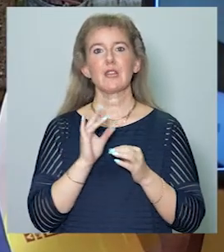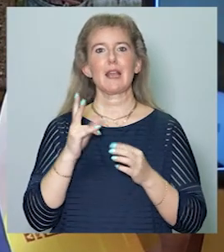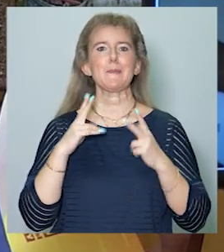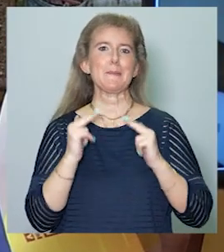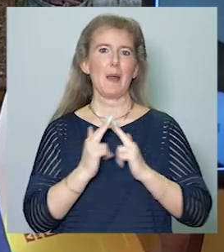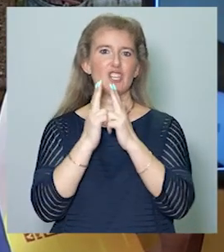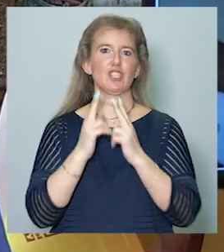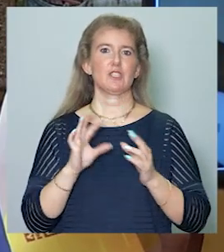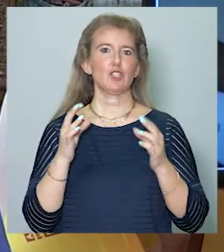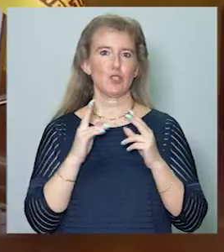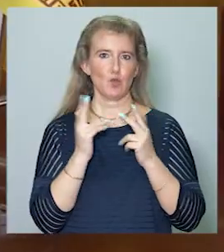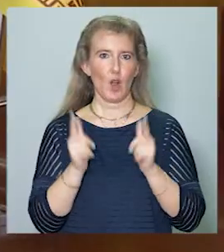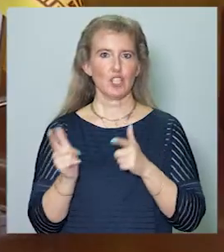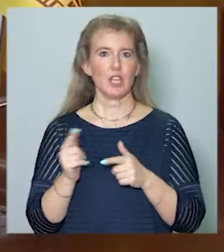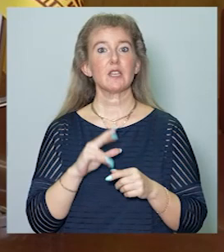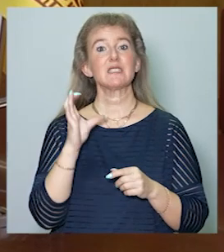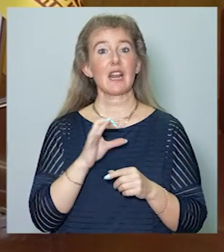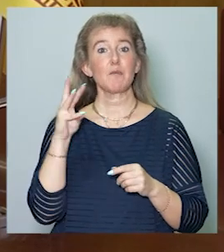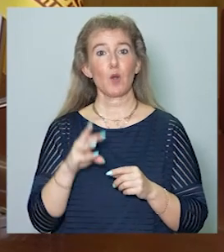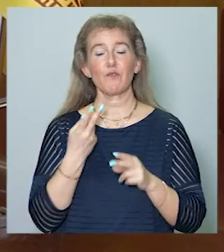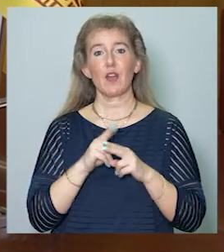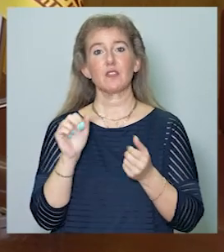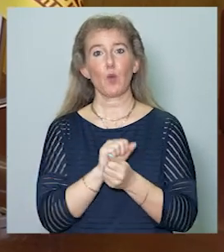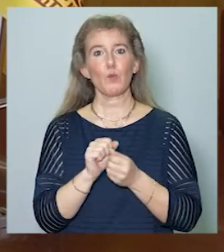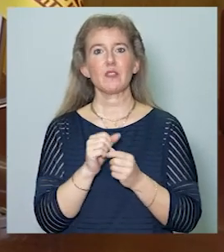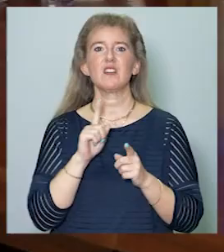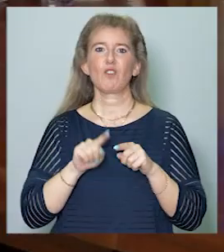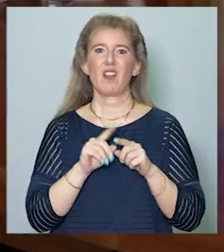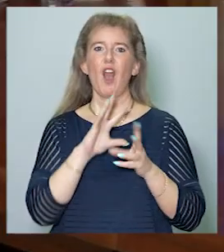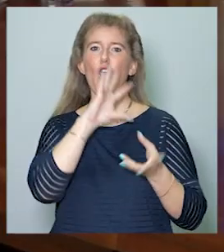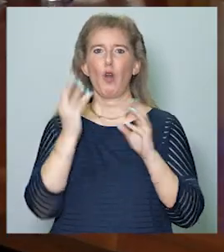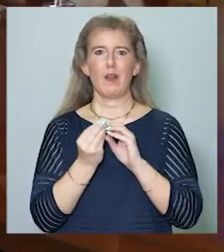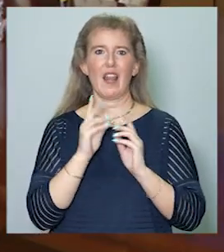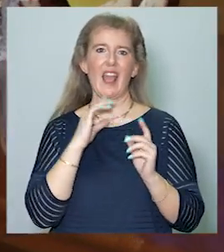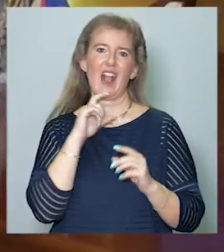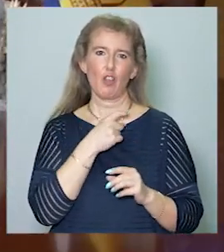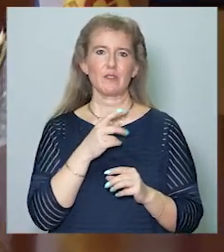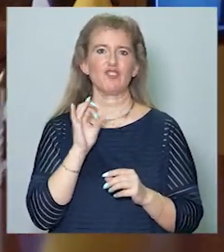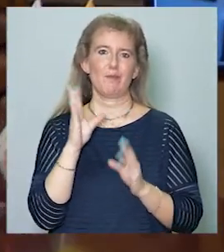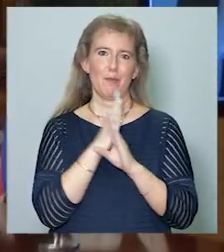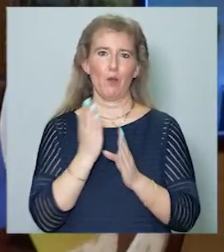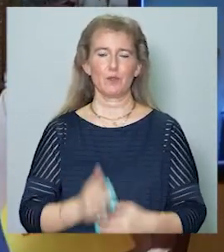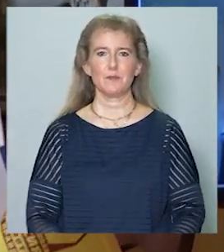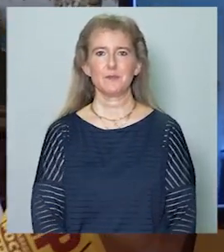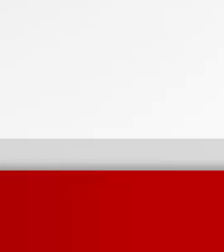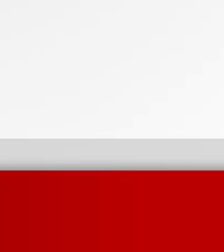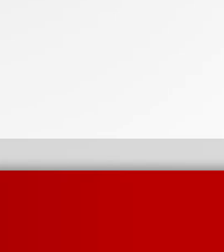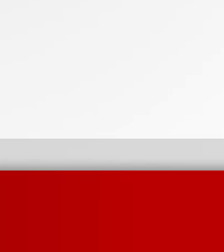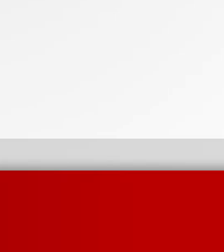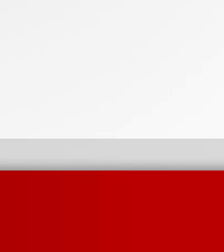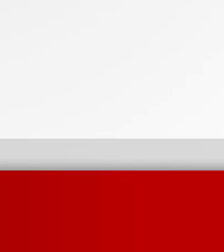и Парижское соглашение. По мнению Сергея Миронова, этот документ скорее о глобальной экономике, чем о климате.